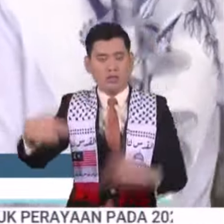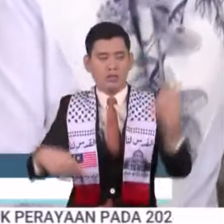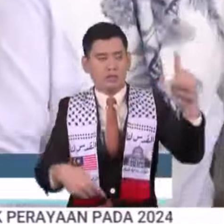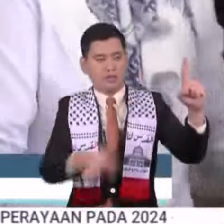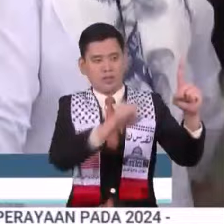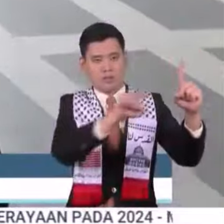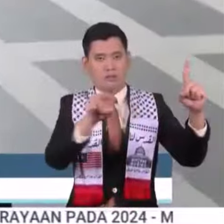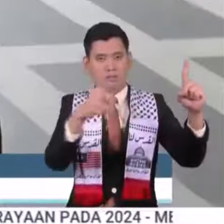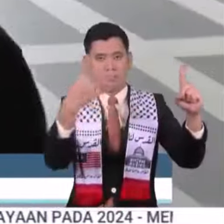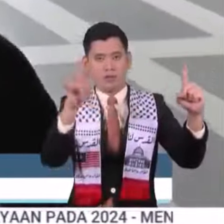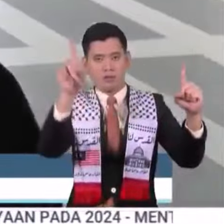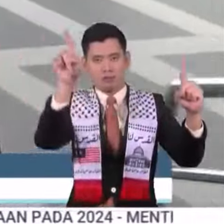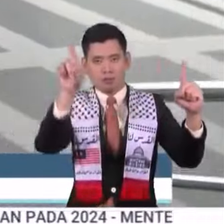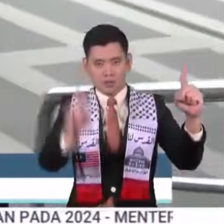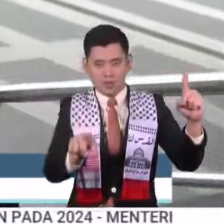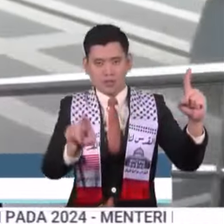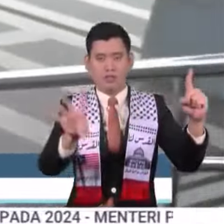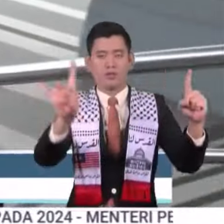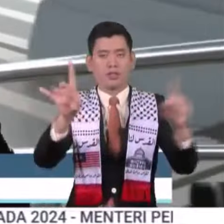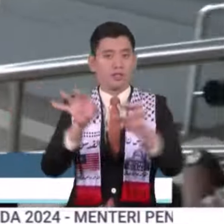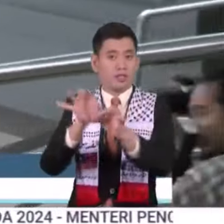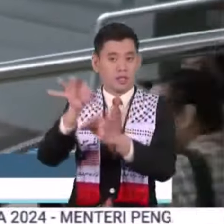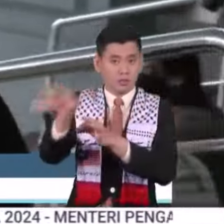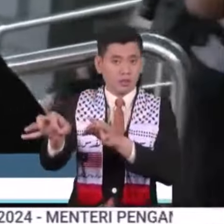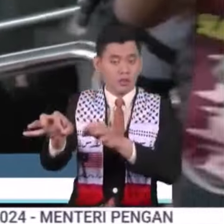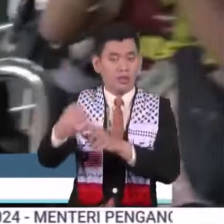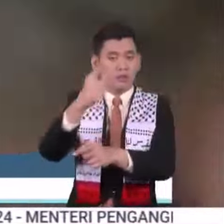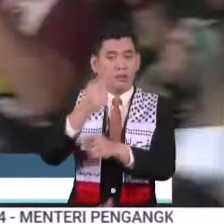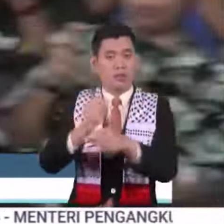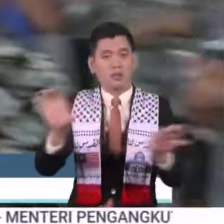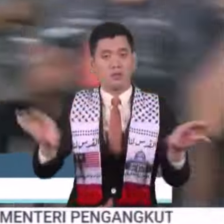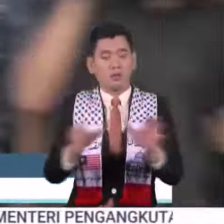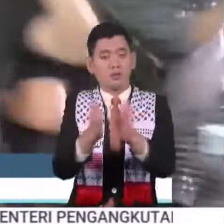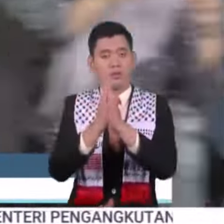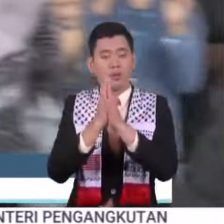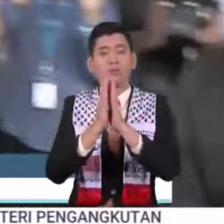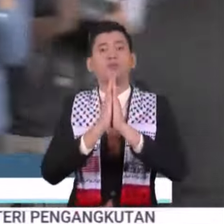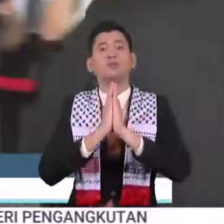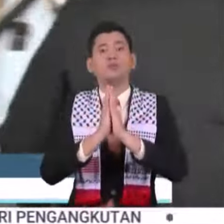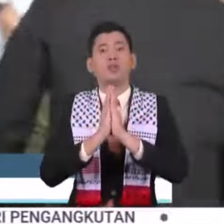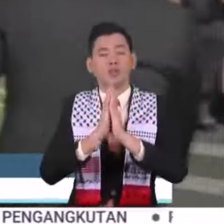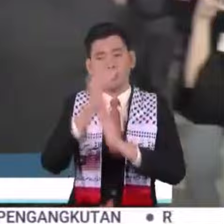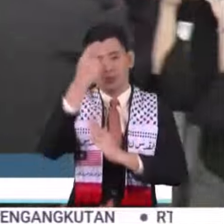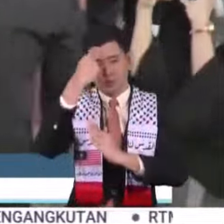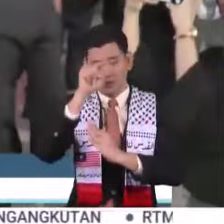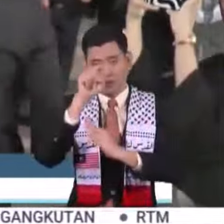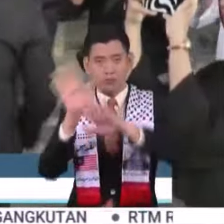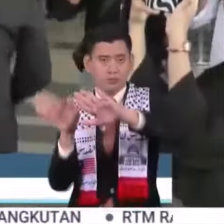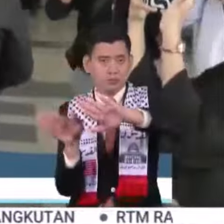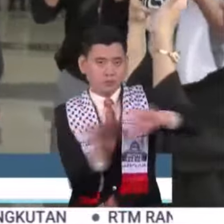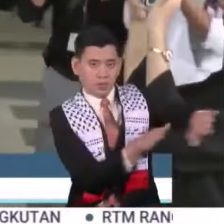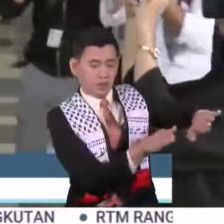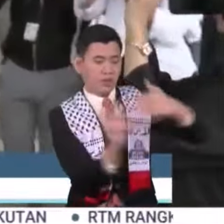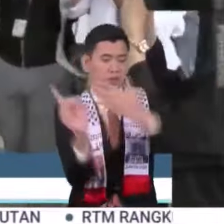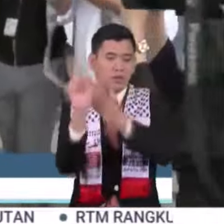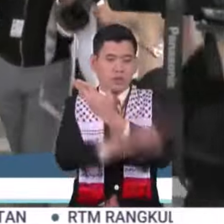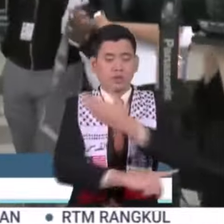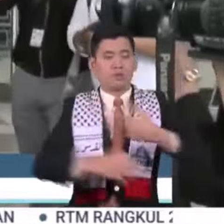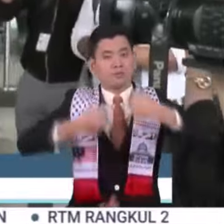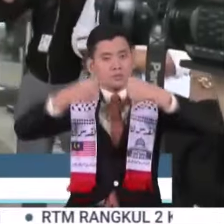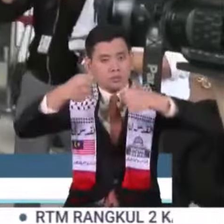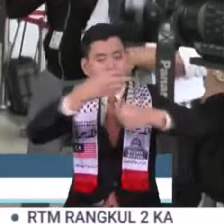Julai ditangguhkan. Ketetapan dibuat selepas menerima permohonan rayuan untuk mengetepikan sabitan dan hukuman